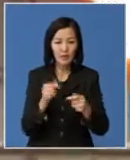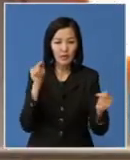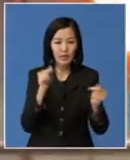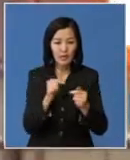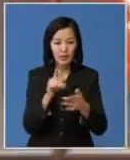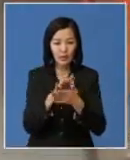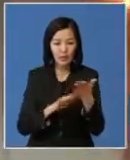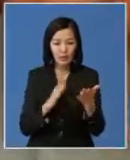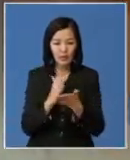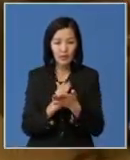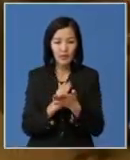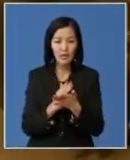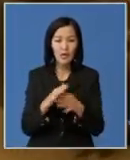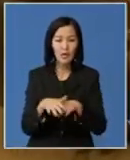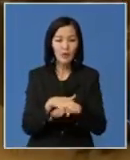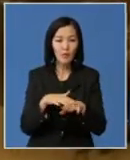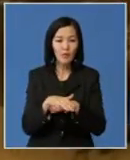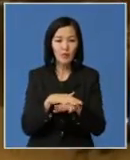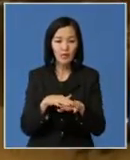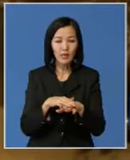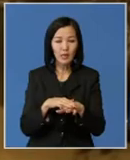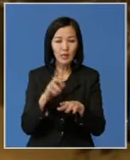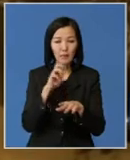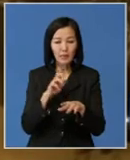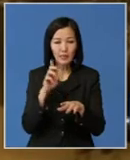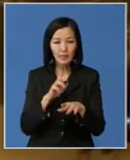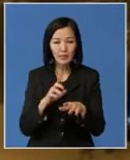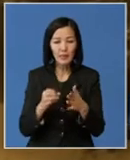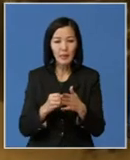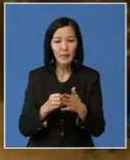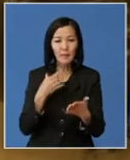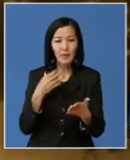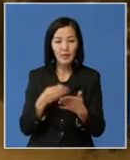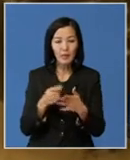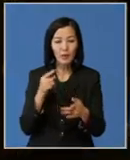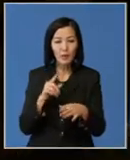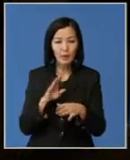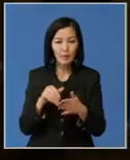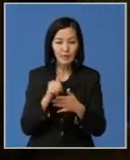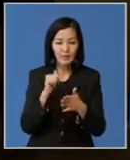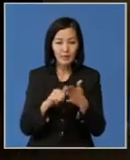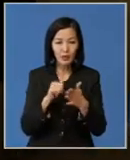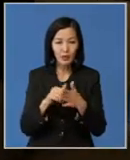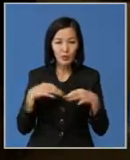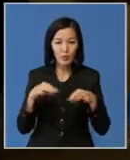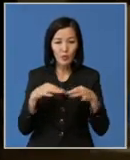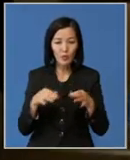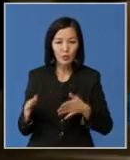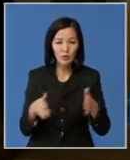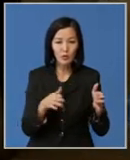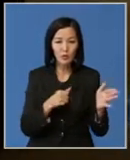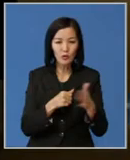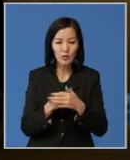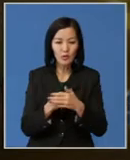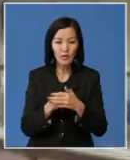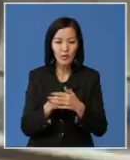білдіріп жатыр. Тұрғындар толқуына елдегі жанармай бағасының күрт өсуі себеп болған. Олар бірқатар көлік қозғалыс жолдарын жауып, көшелерді